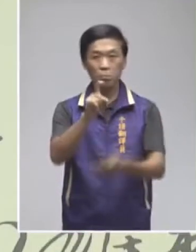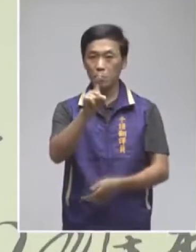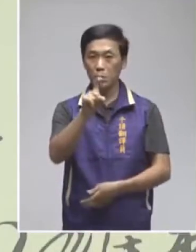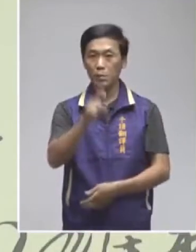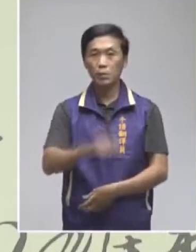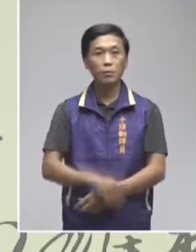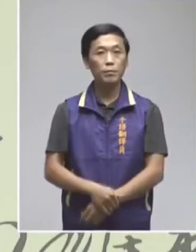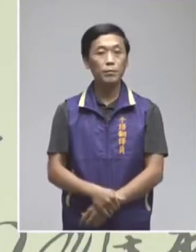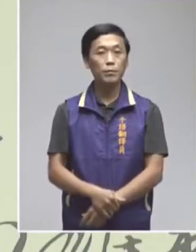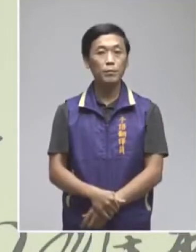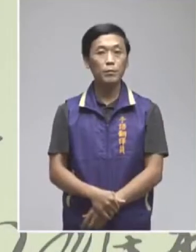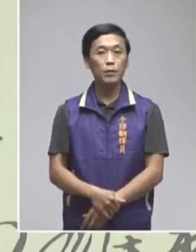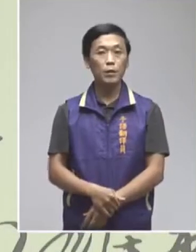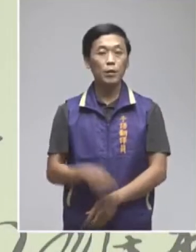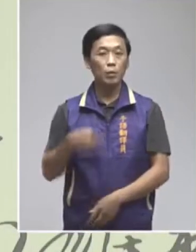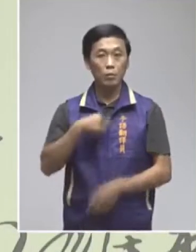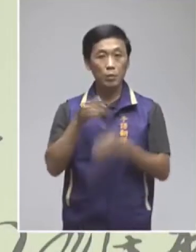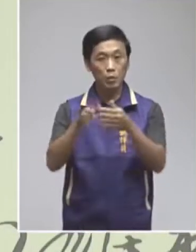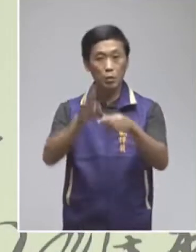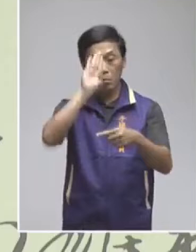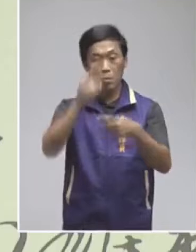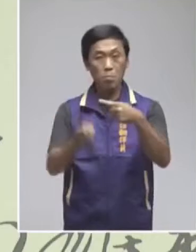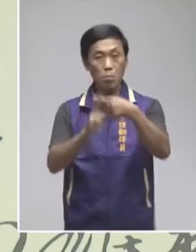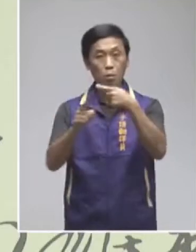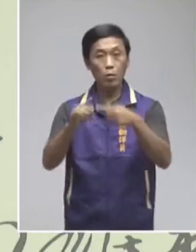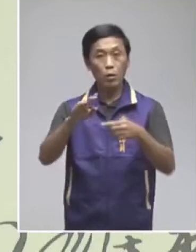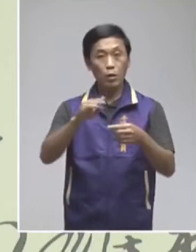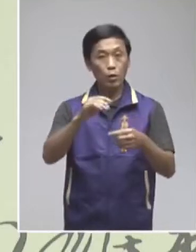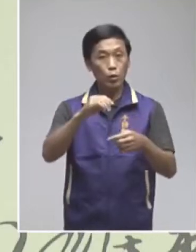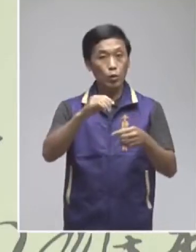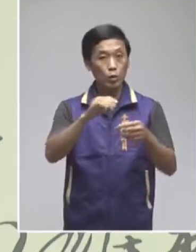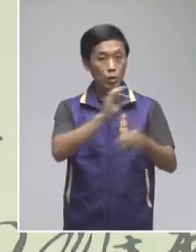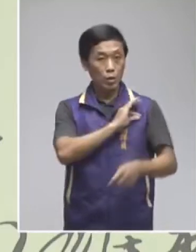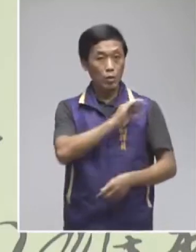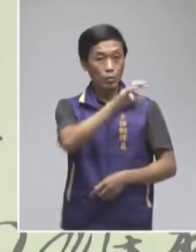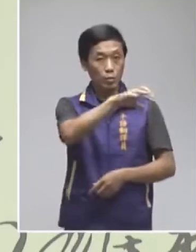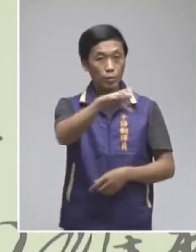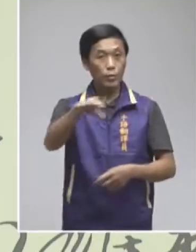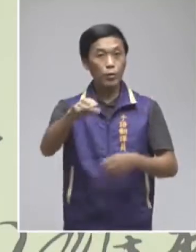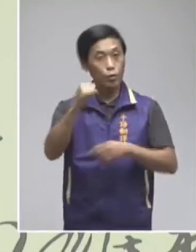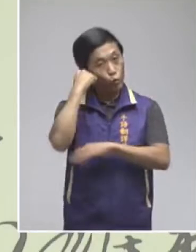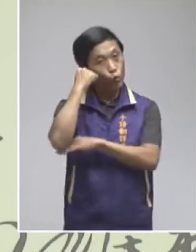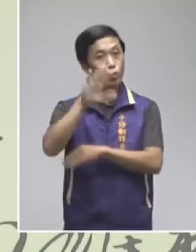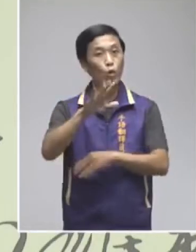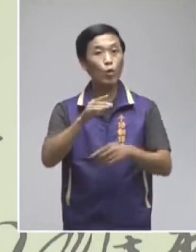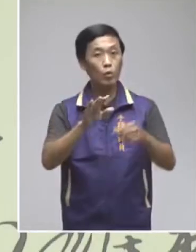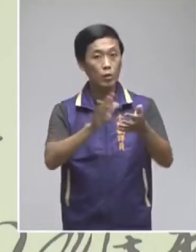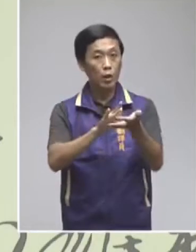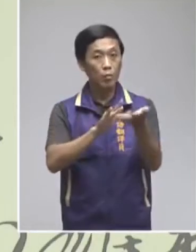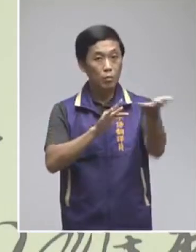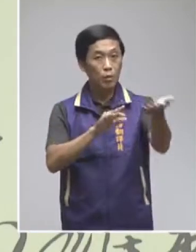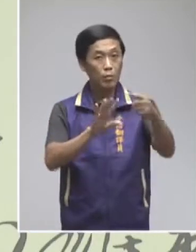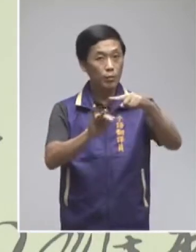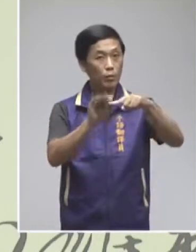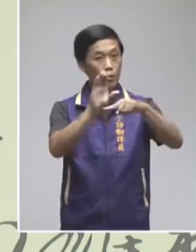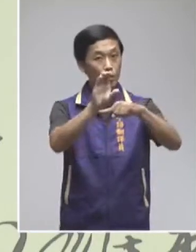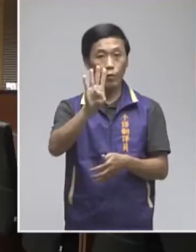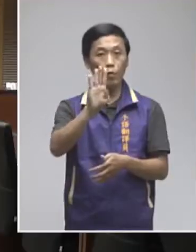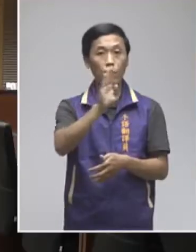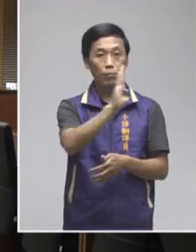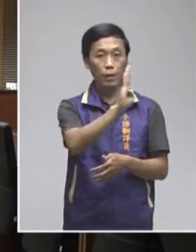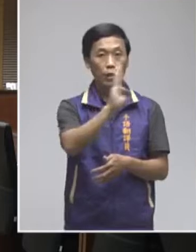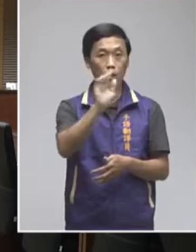们在这个确诊的住宿型机构里面，我们开药的比例是达到97%，而且是专案列